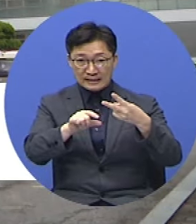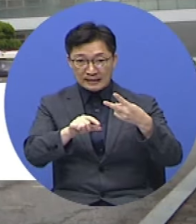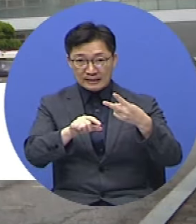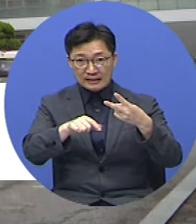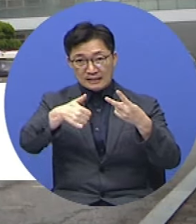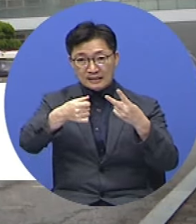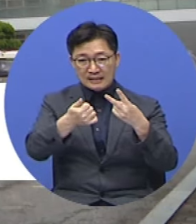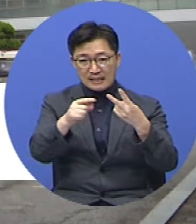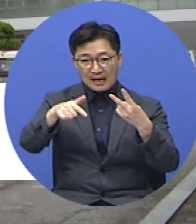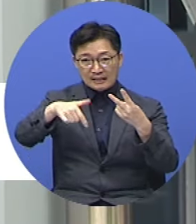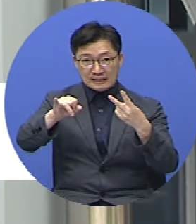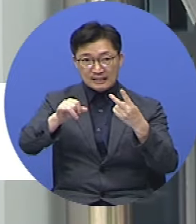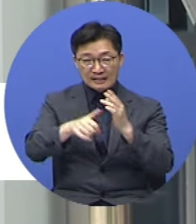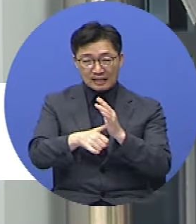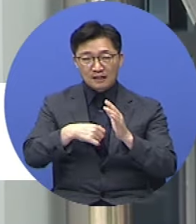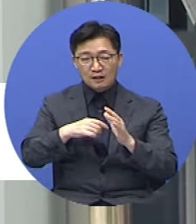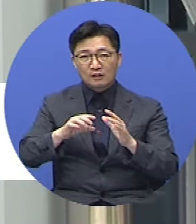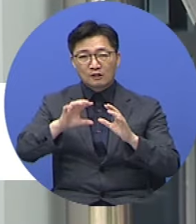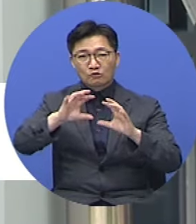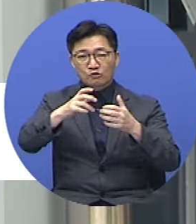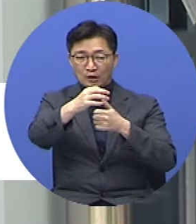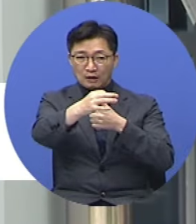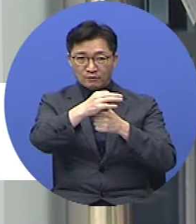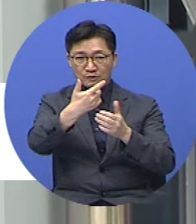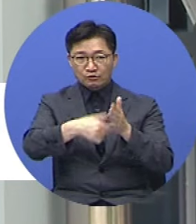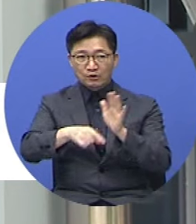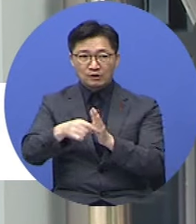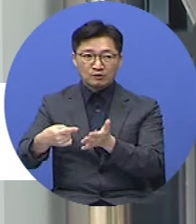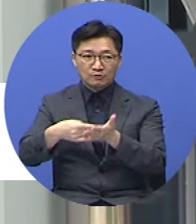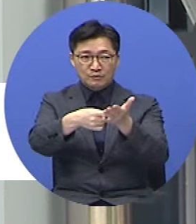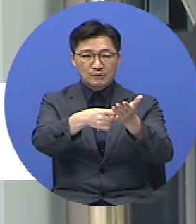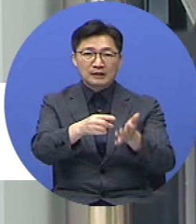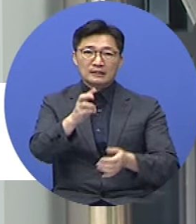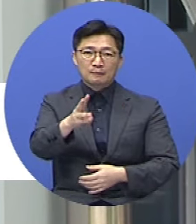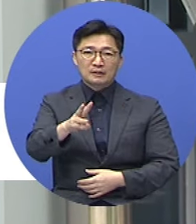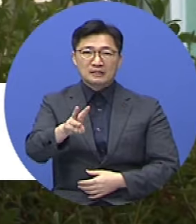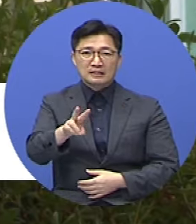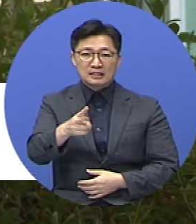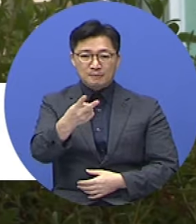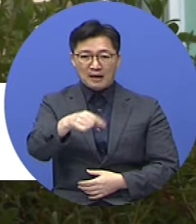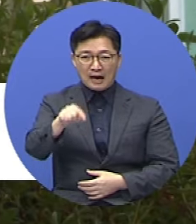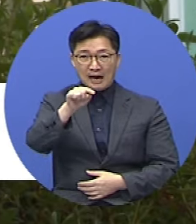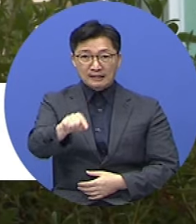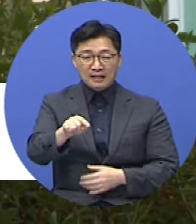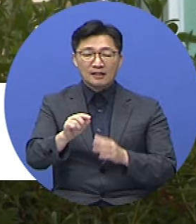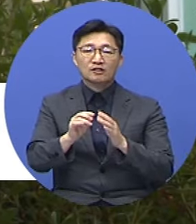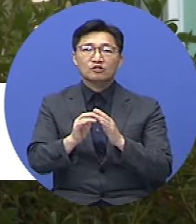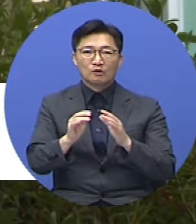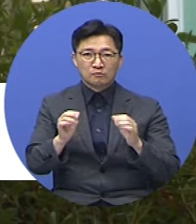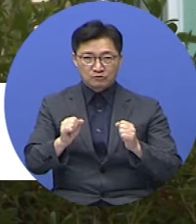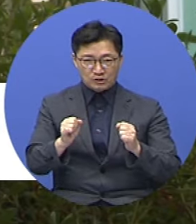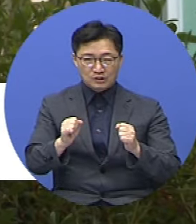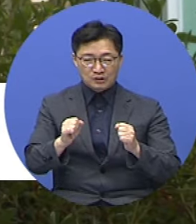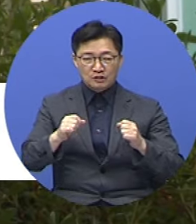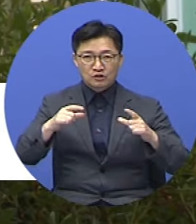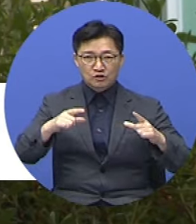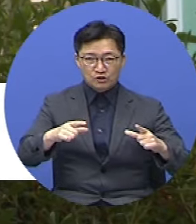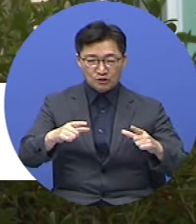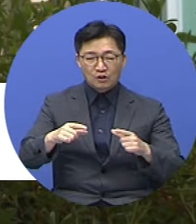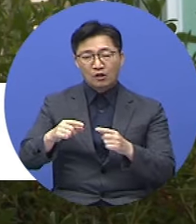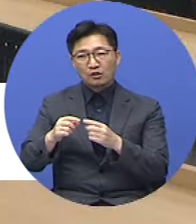전국에서 국가 장학금을 신청한 의대생 3,200여 명 가운데 전북대 101명